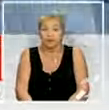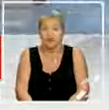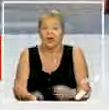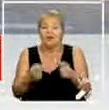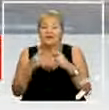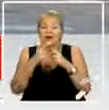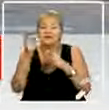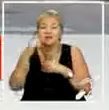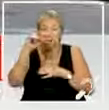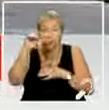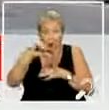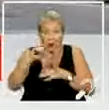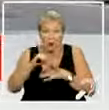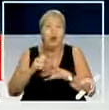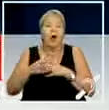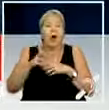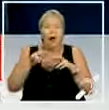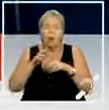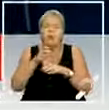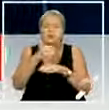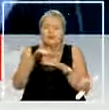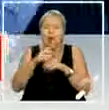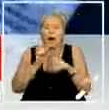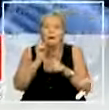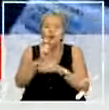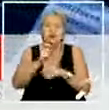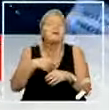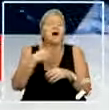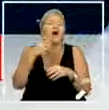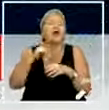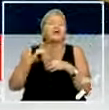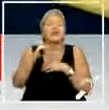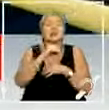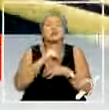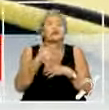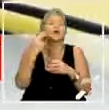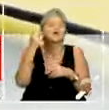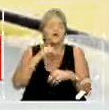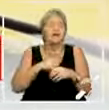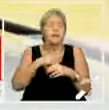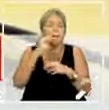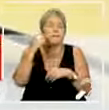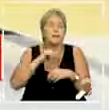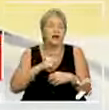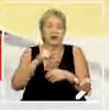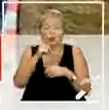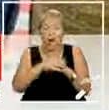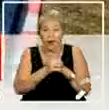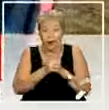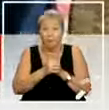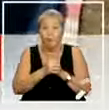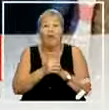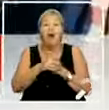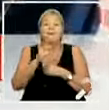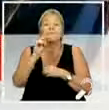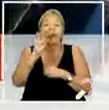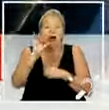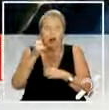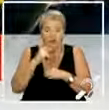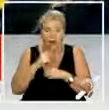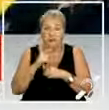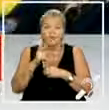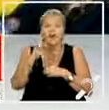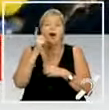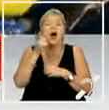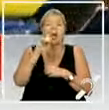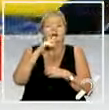Tineretii din Ploiești au manifestat împotriva transportului de tip alternativ, alăturându-se colegilor din toată țara. Șoferii din Prahova, ca și colegilor din